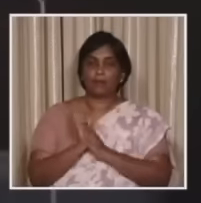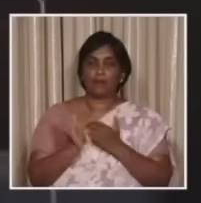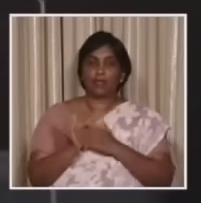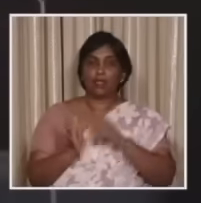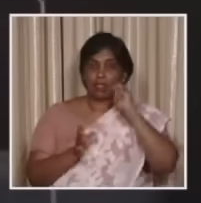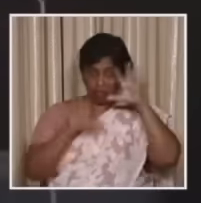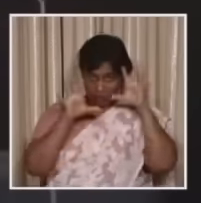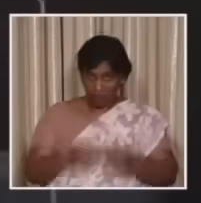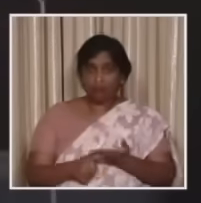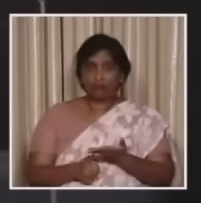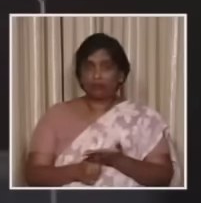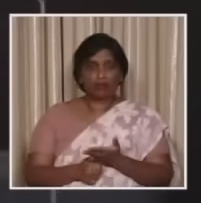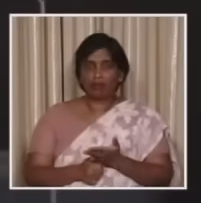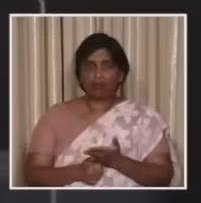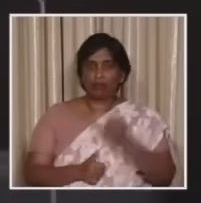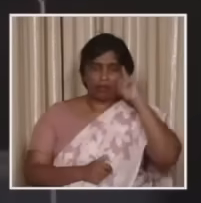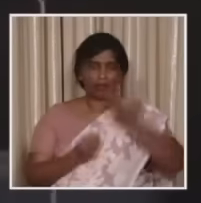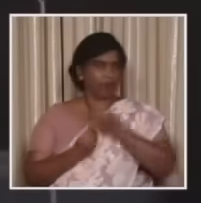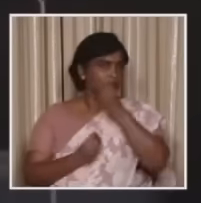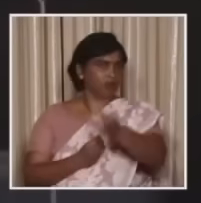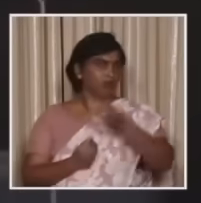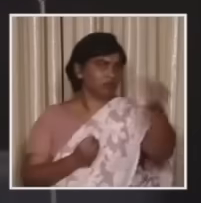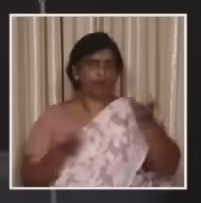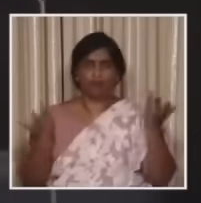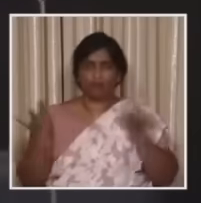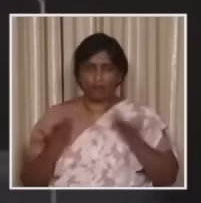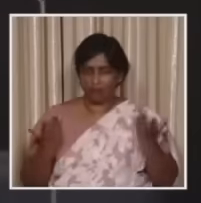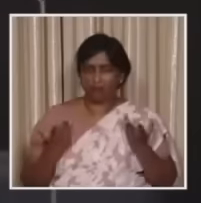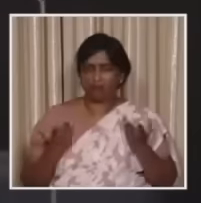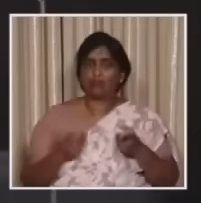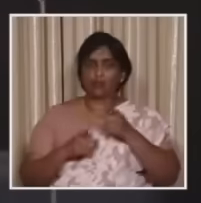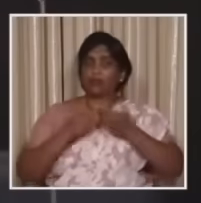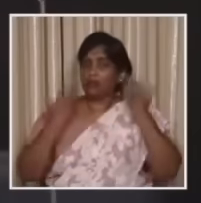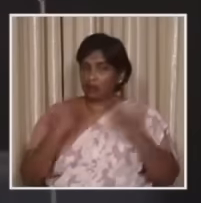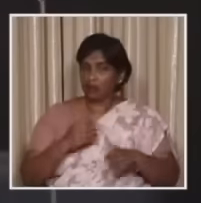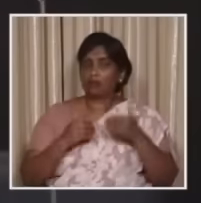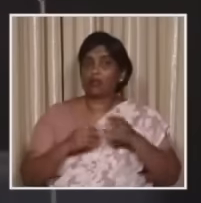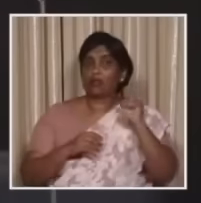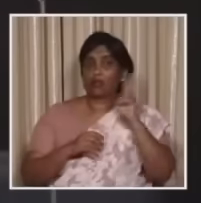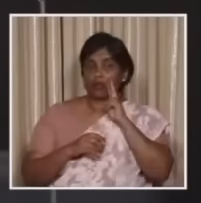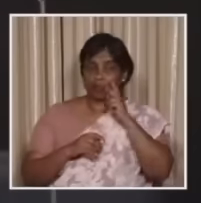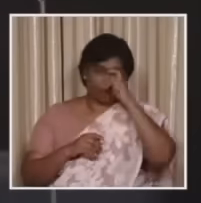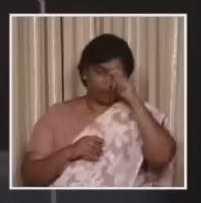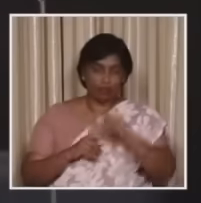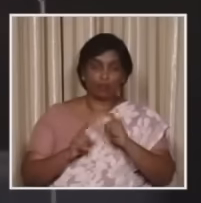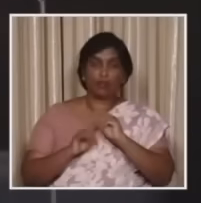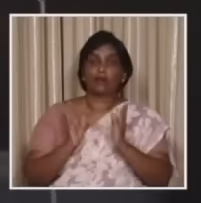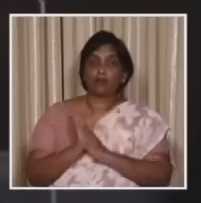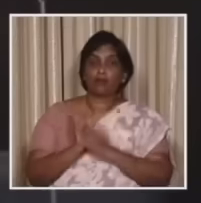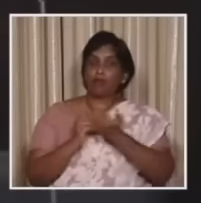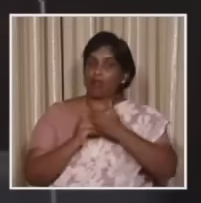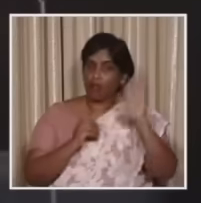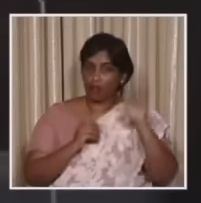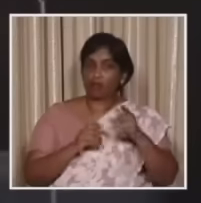අපොච්චිගේ බූදලයක් නෙමෙයි. හිතන හිතන එක්කෙනාට බාර දෙන්න. ඊට පස්සේ කරලා ඉවරලා රනිල් වික්‍රමසිංහ මැතිතුමා අගමැති බුටුවෙන්